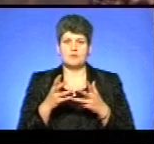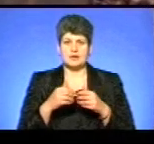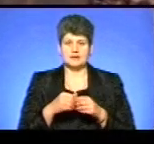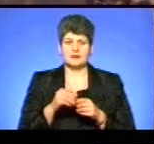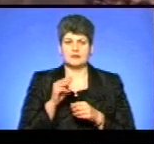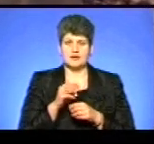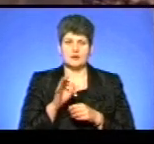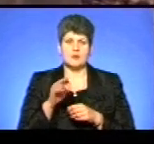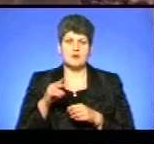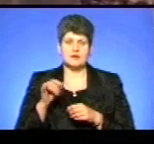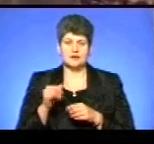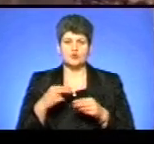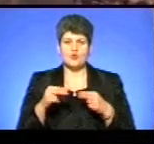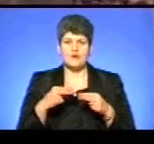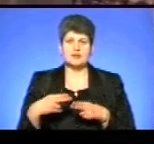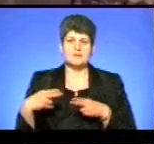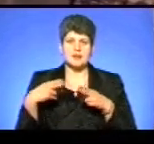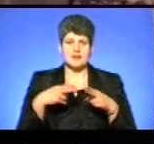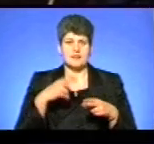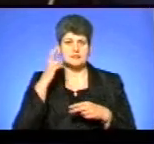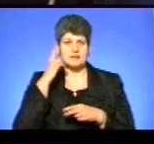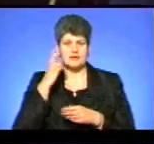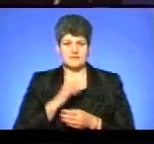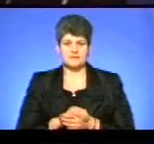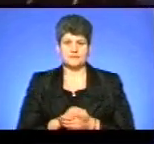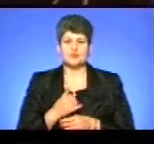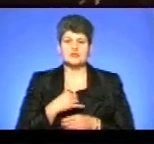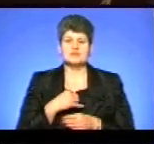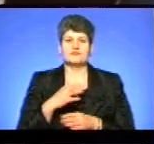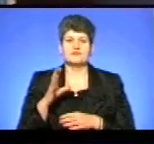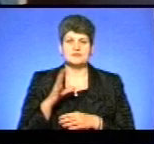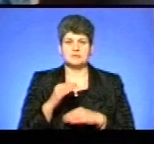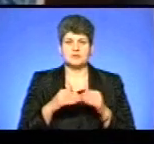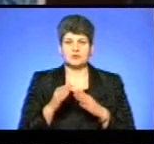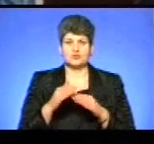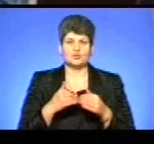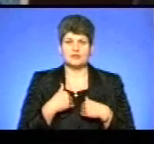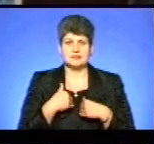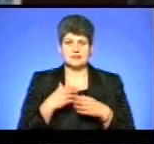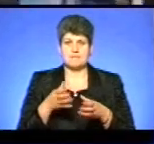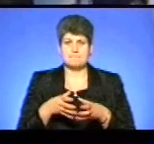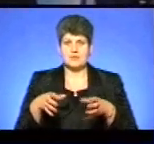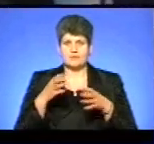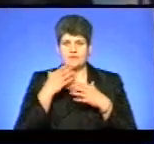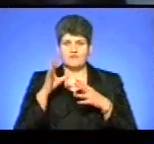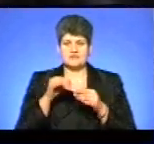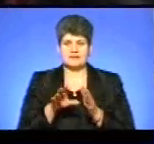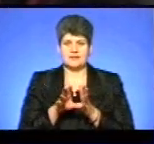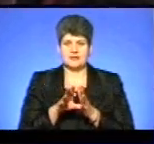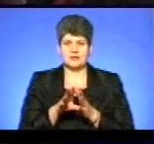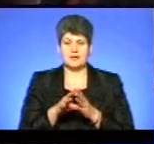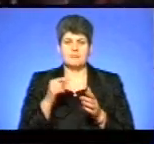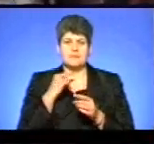Паненко. Торгувати до Тернополя жінка приїхала з Києва. У нас їх практично, у нас їх і немає балонів, у нас все на електрики. М'ясо готуємо